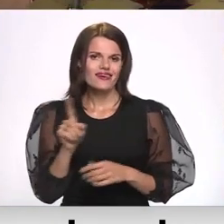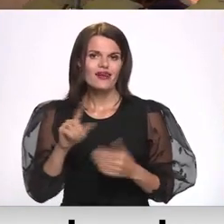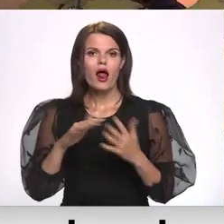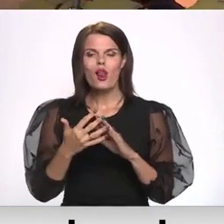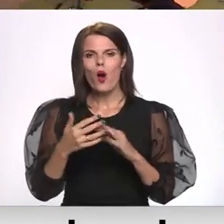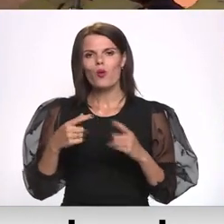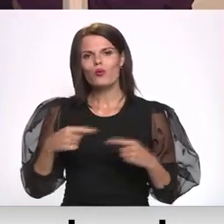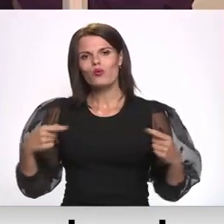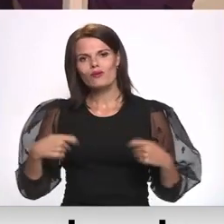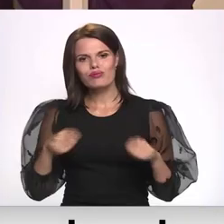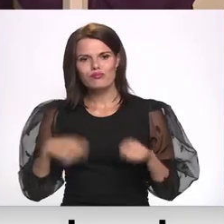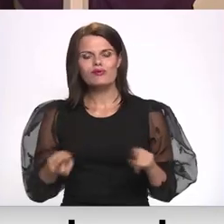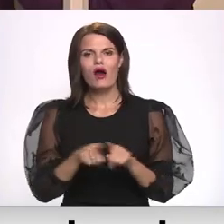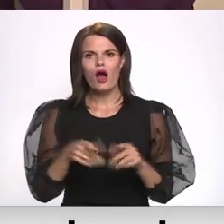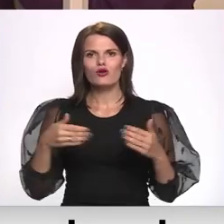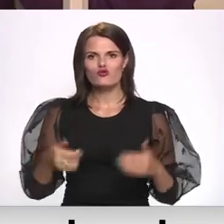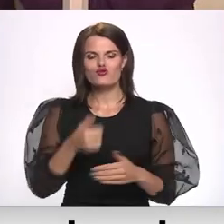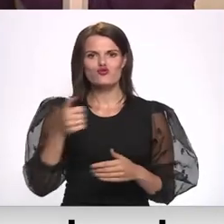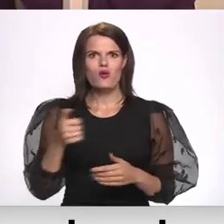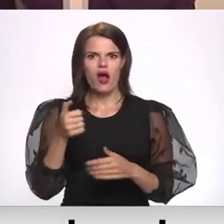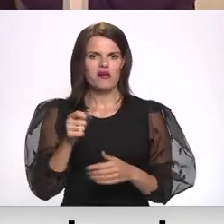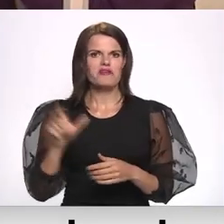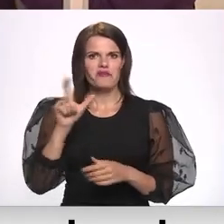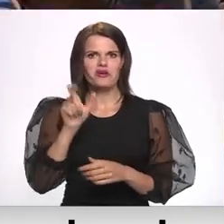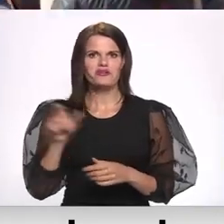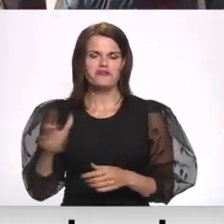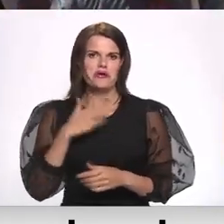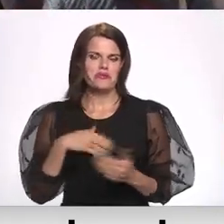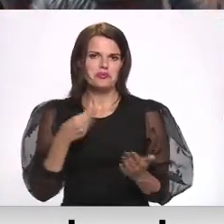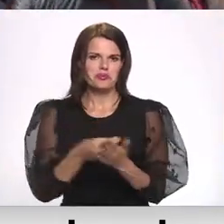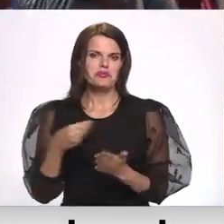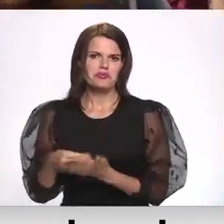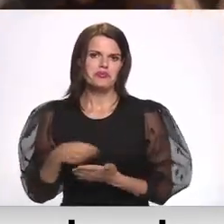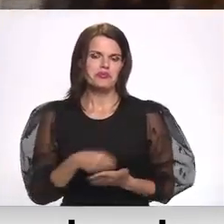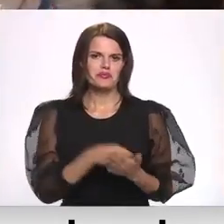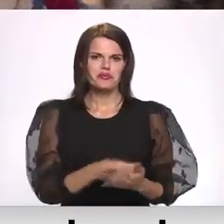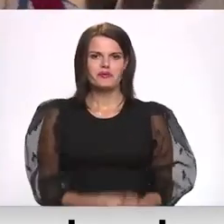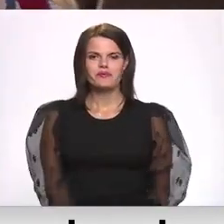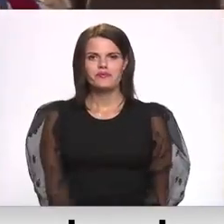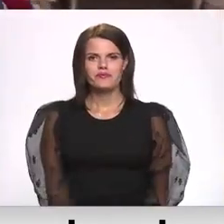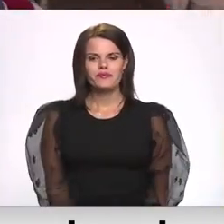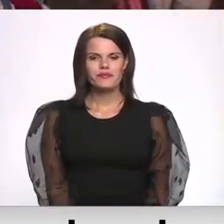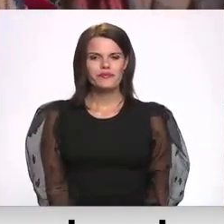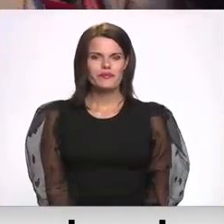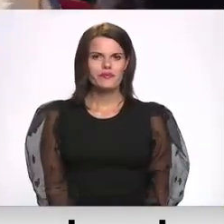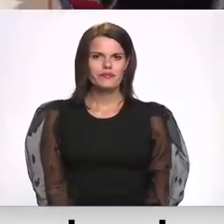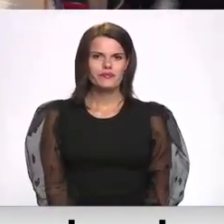lauku labumi arī šogad ir īpaši iecienīti. Vita Anstrate, Ivo Žepickis, Latvijas televīzija.